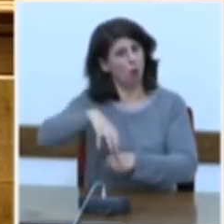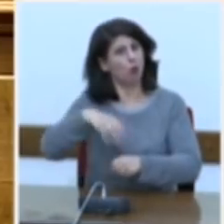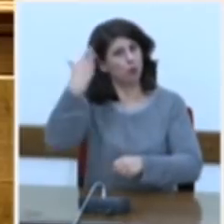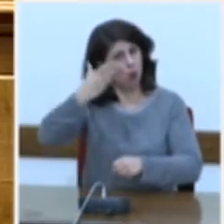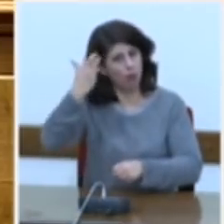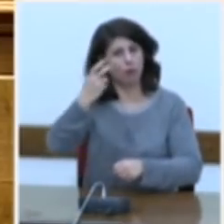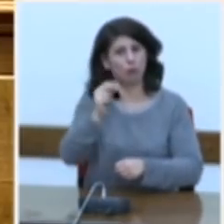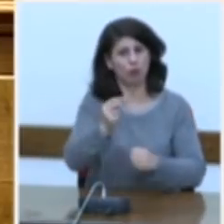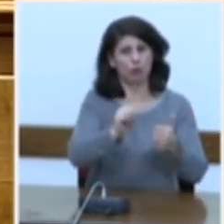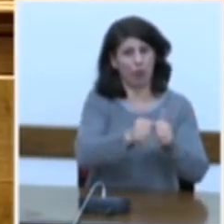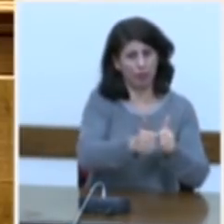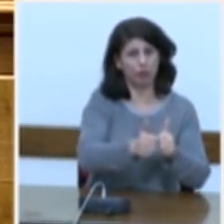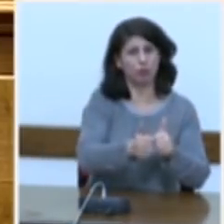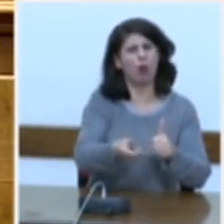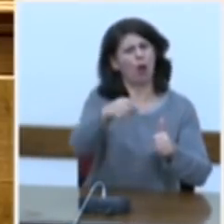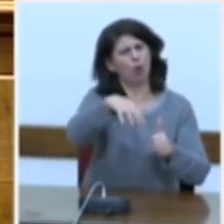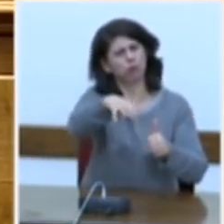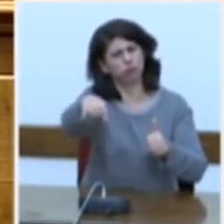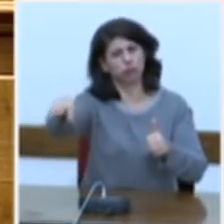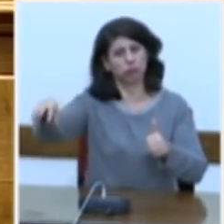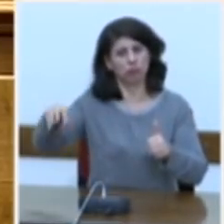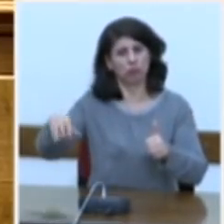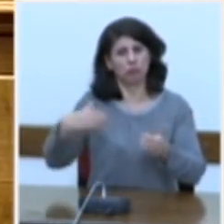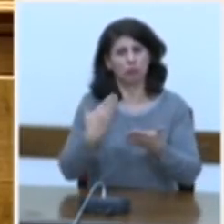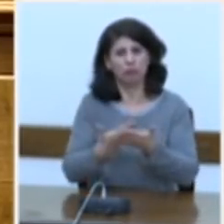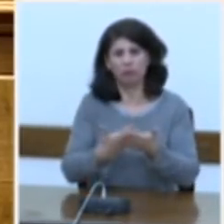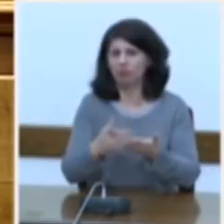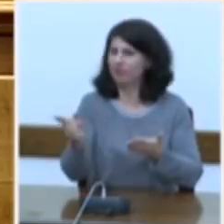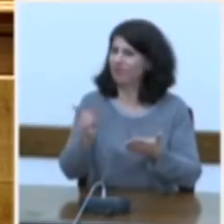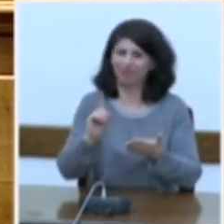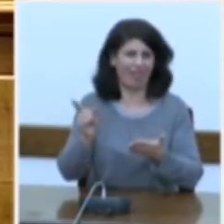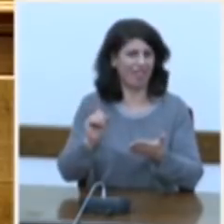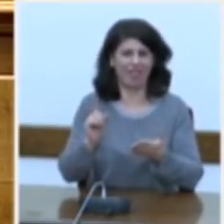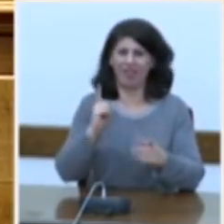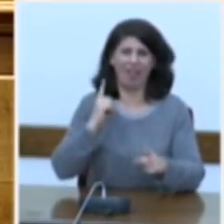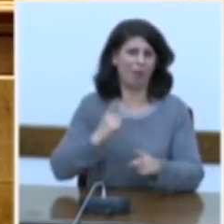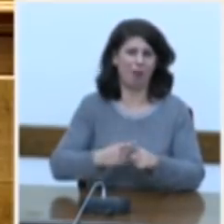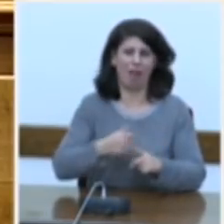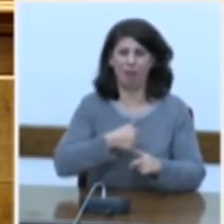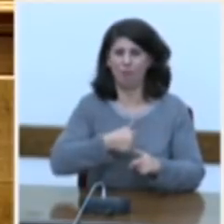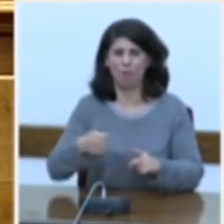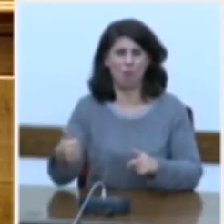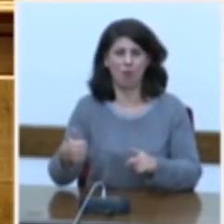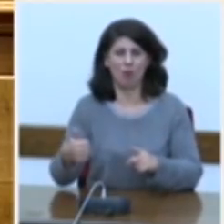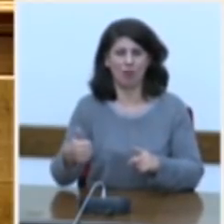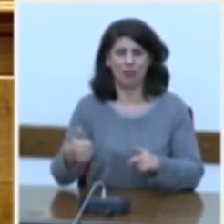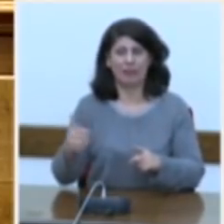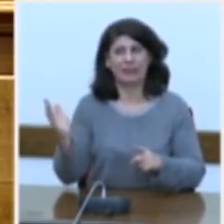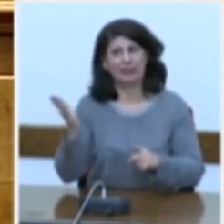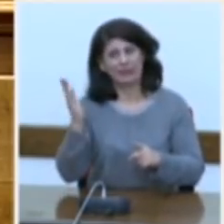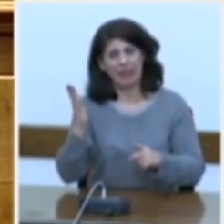πολιτισμού, αθλητισμού, αλλού, αποδεικνύουν ότι δεν πρόκειται απλά και μόνο για